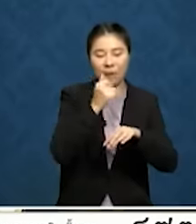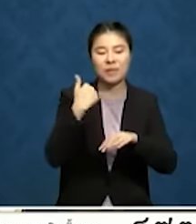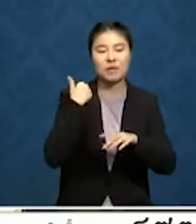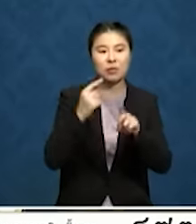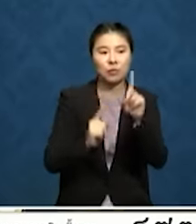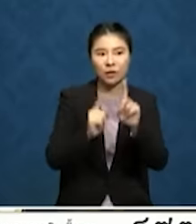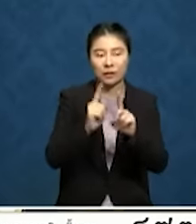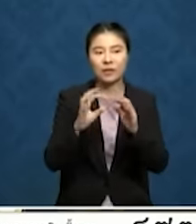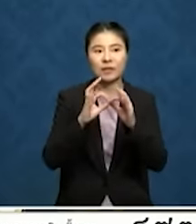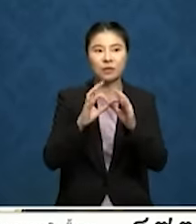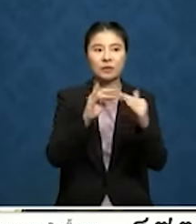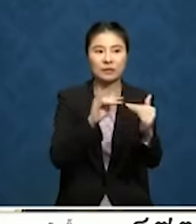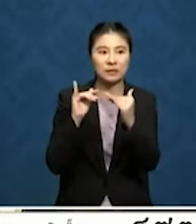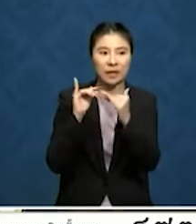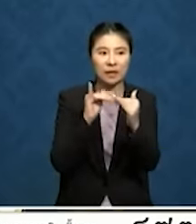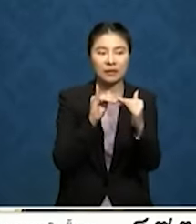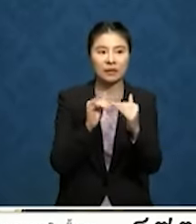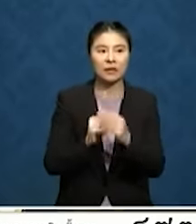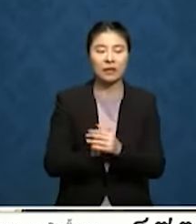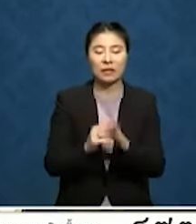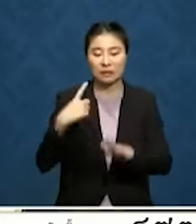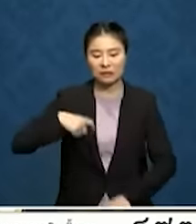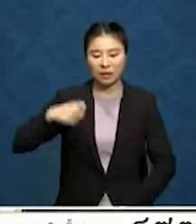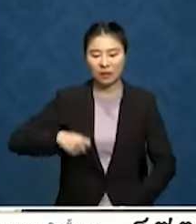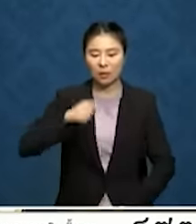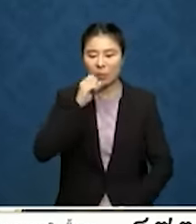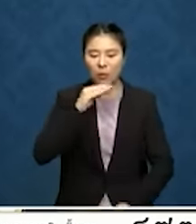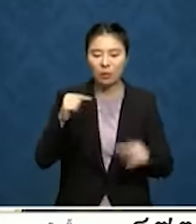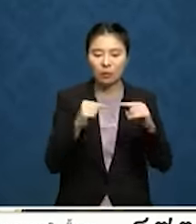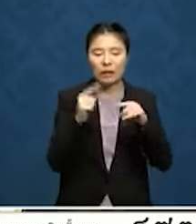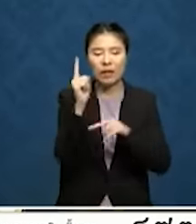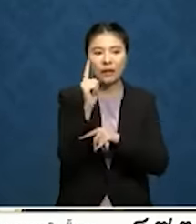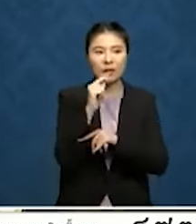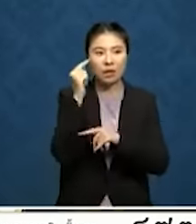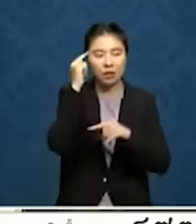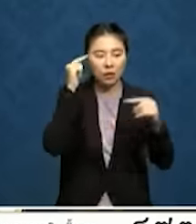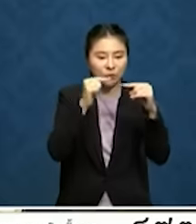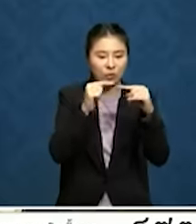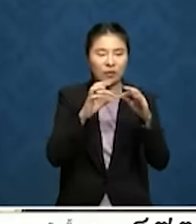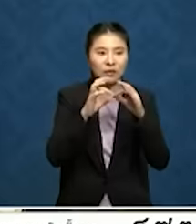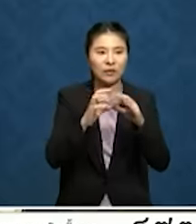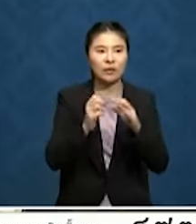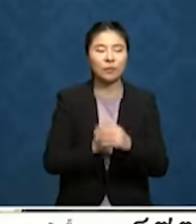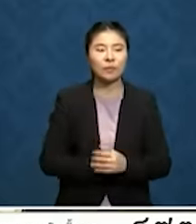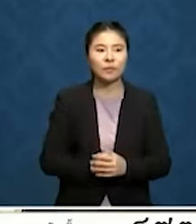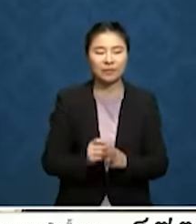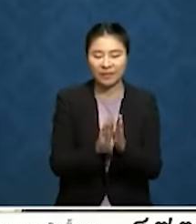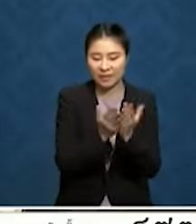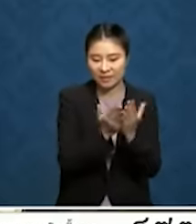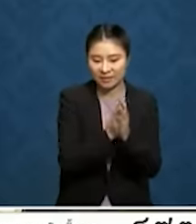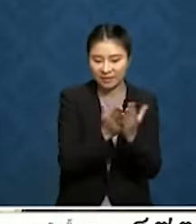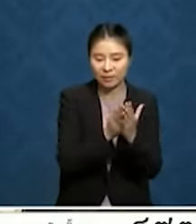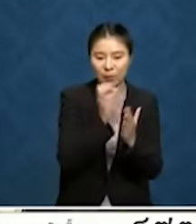Production โดยศาลวินิจฉัยว่าเพียงแค่มีวัตถุประสงค์ในหนังสือบริคลสนธิและ